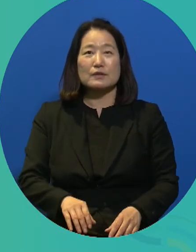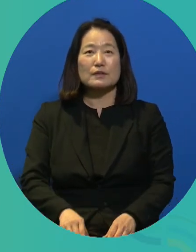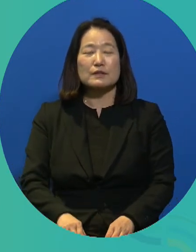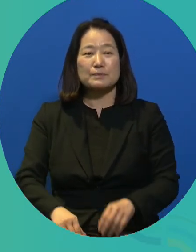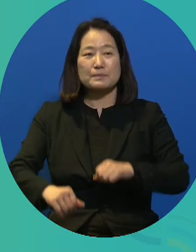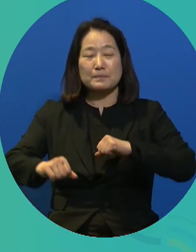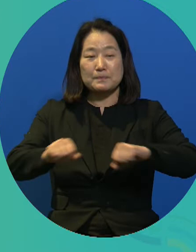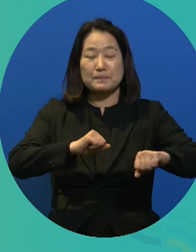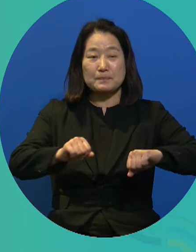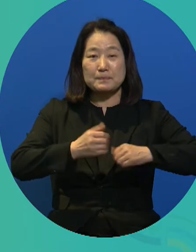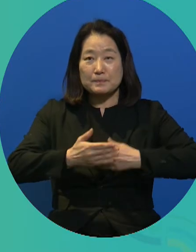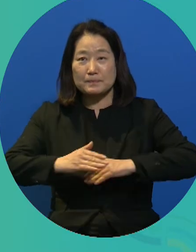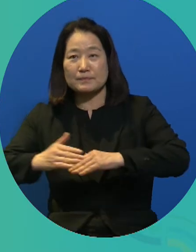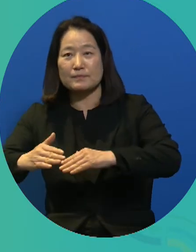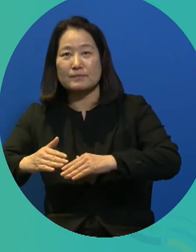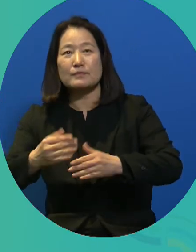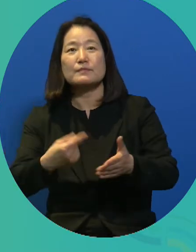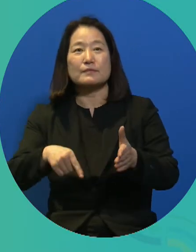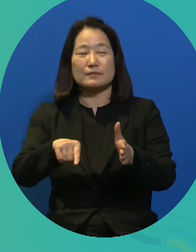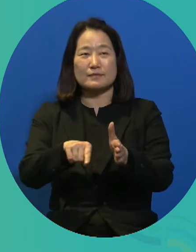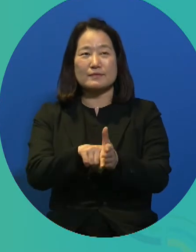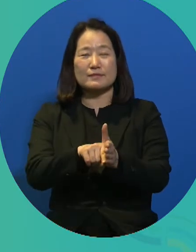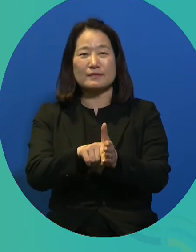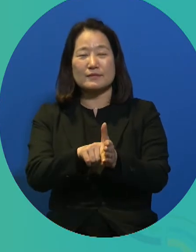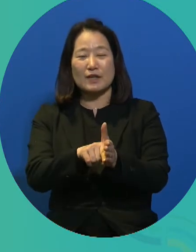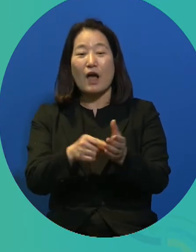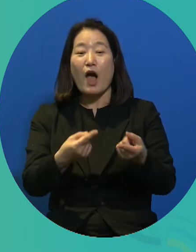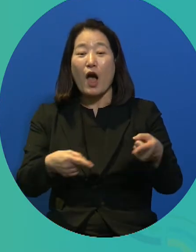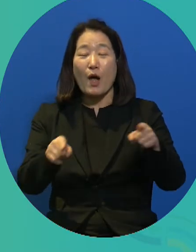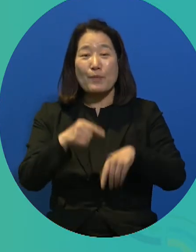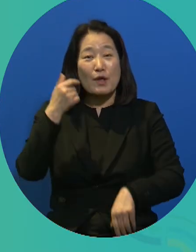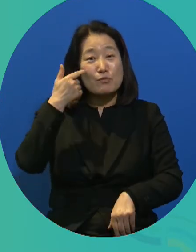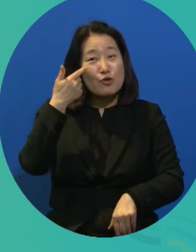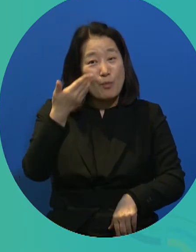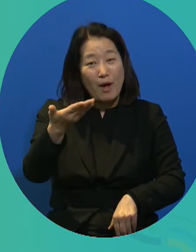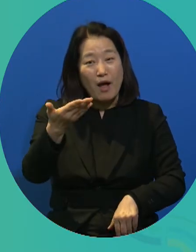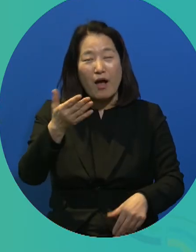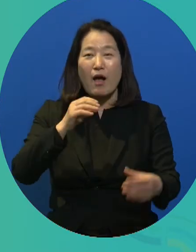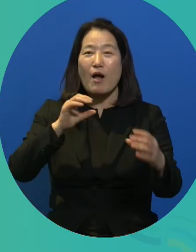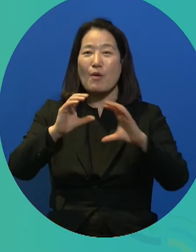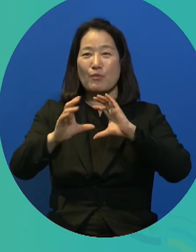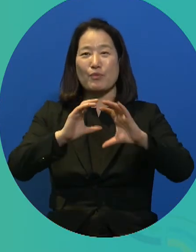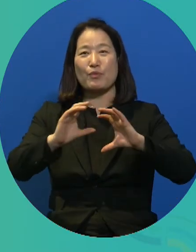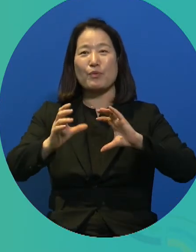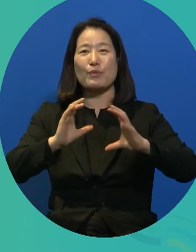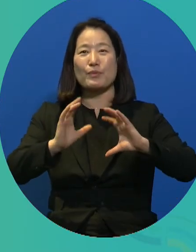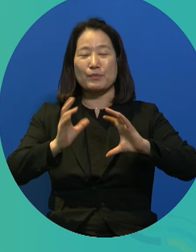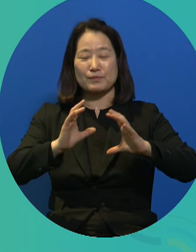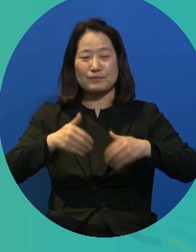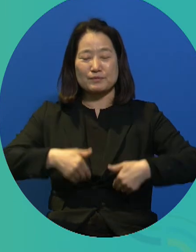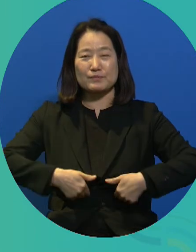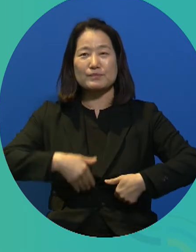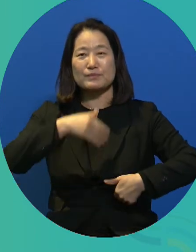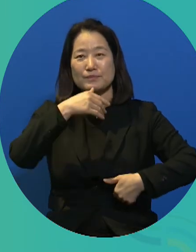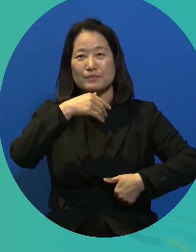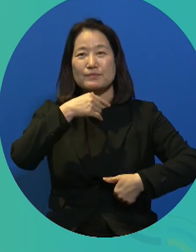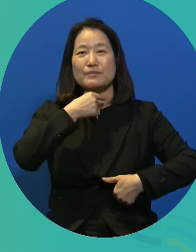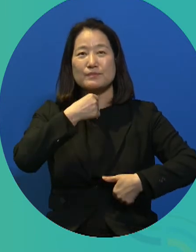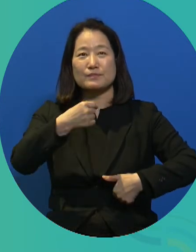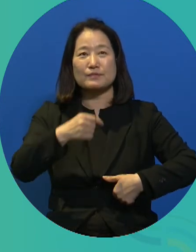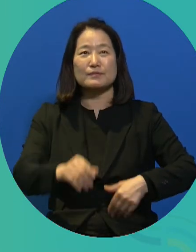하는 내용을 조금 함께 의견을 나눠 보려고 합니다. 저희가 선택의정서와 관련해서